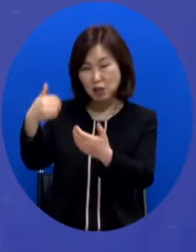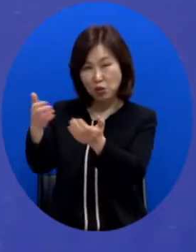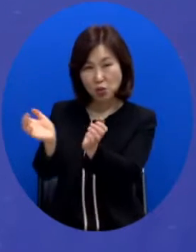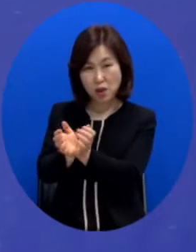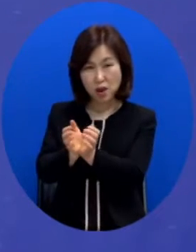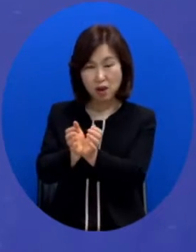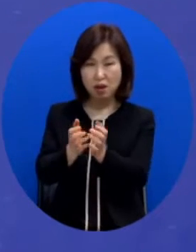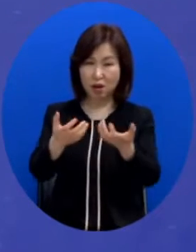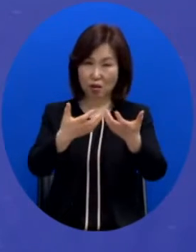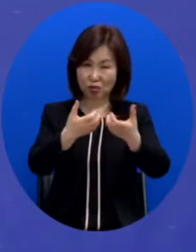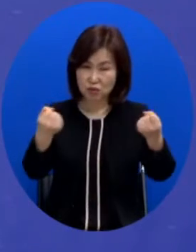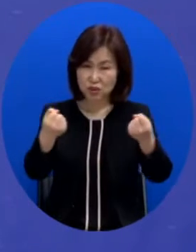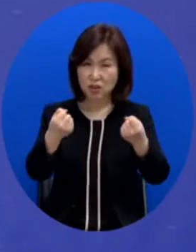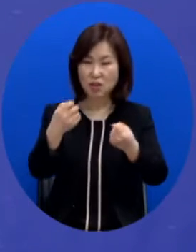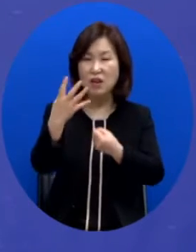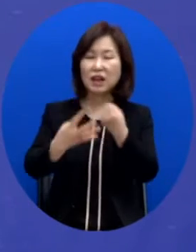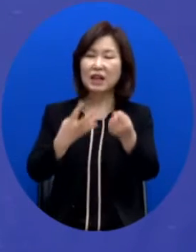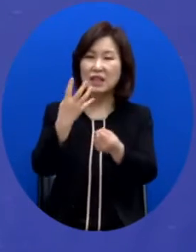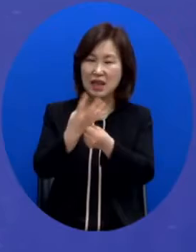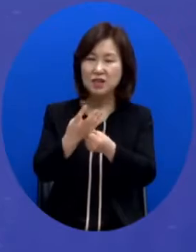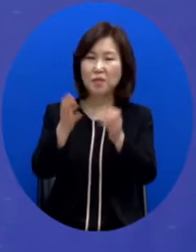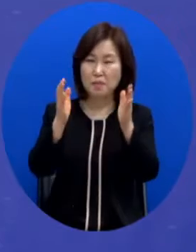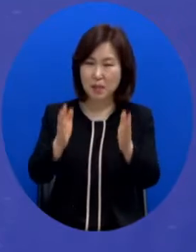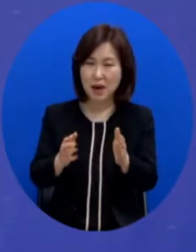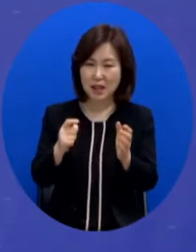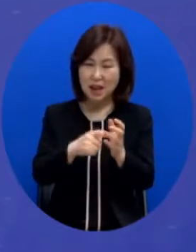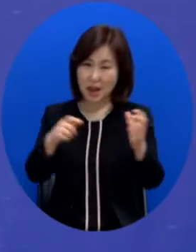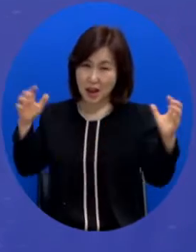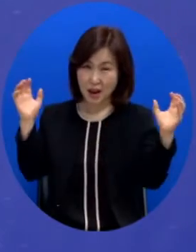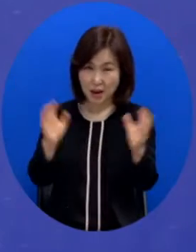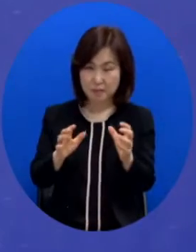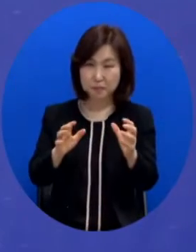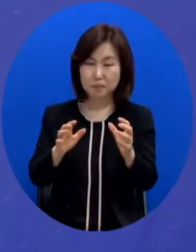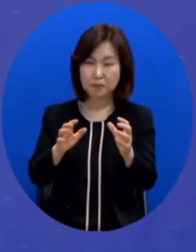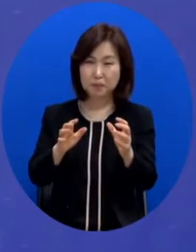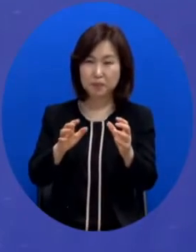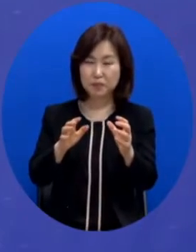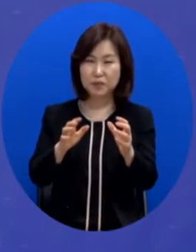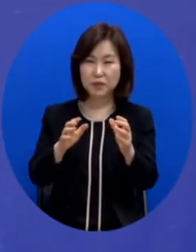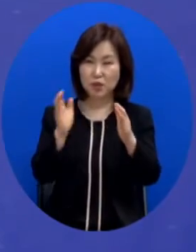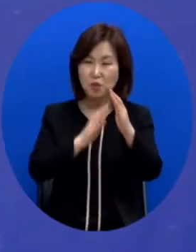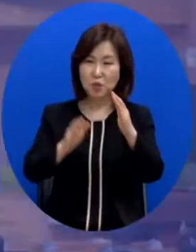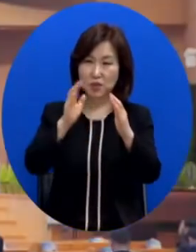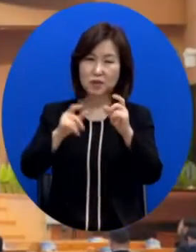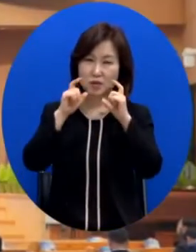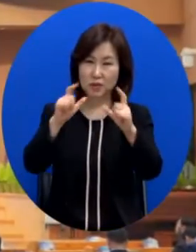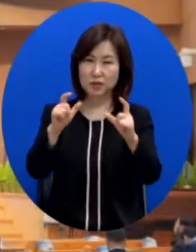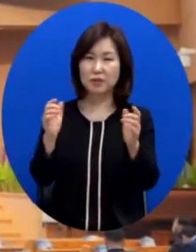분열한 지 4년 만에 합동 축하 감사 예배를 드리고 합동을 공식 선언했습니다